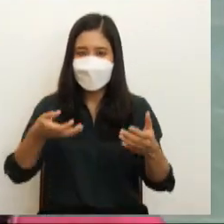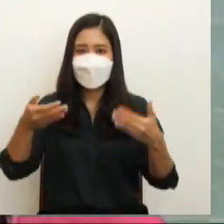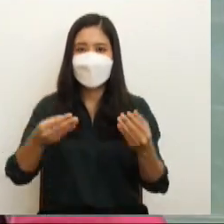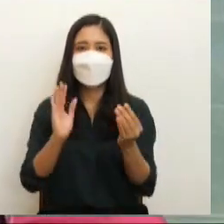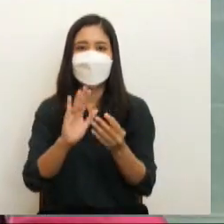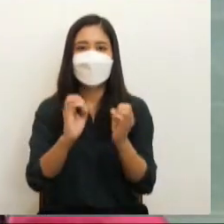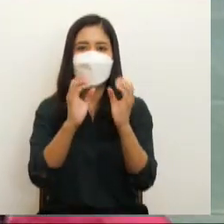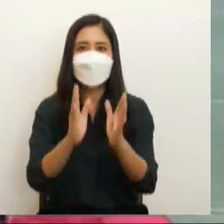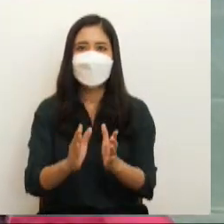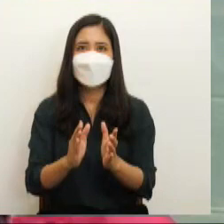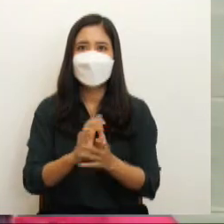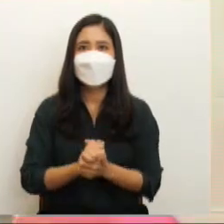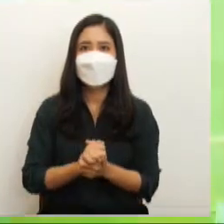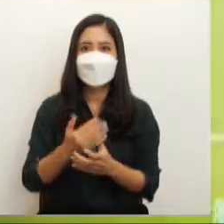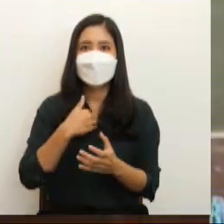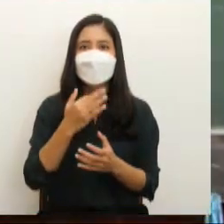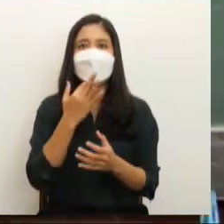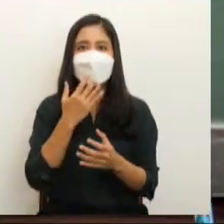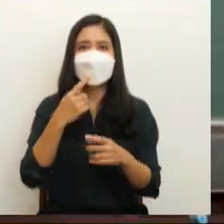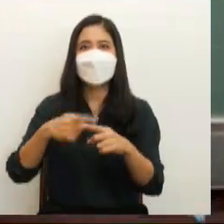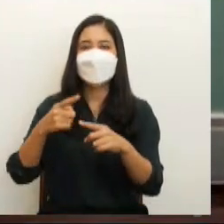คนี่เลยค่ะ